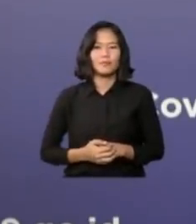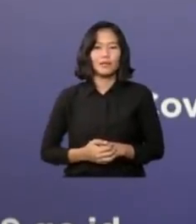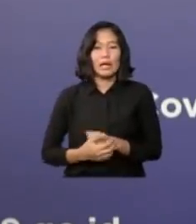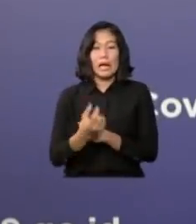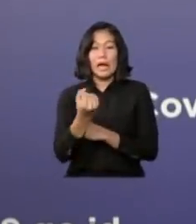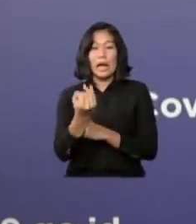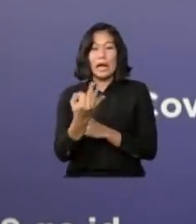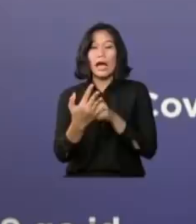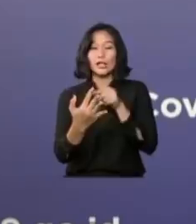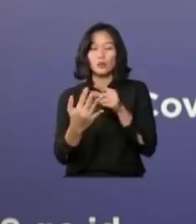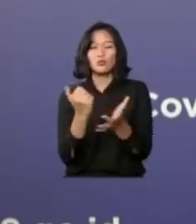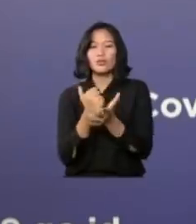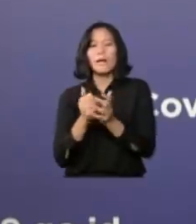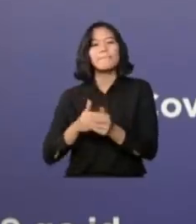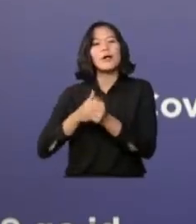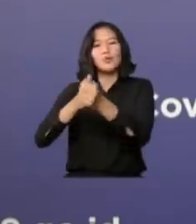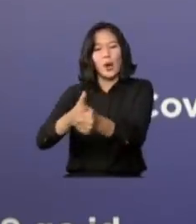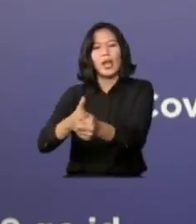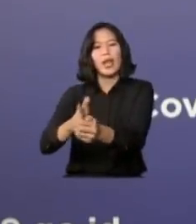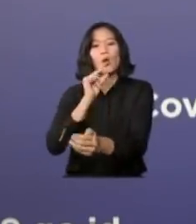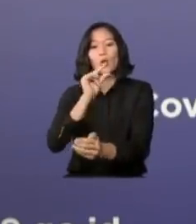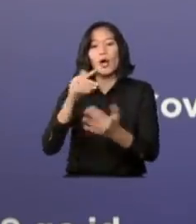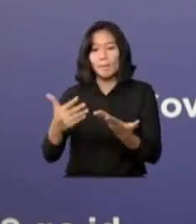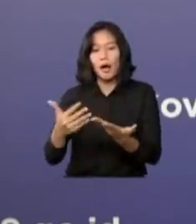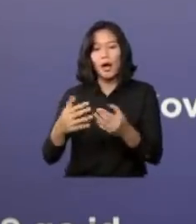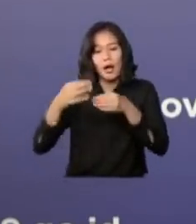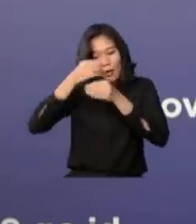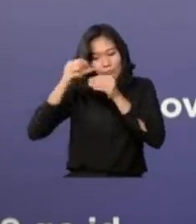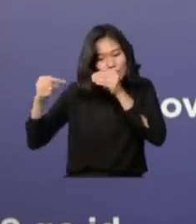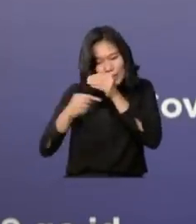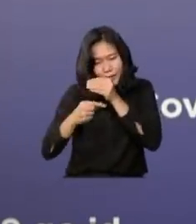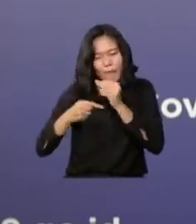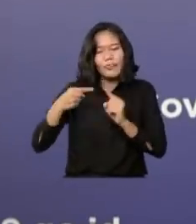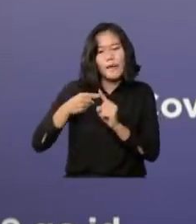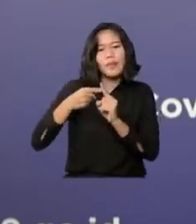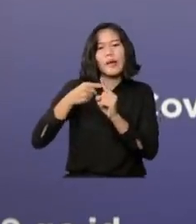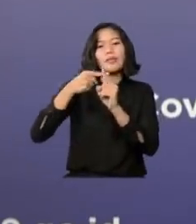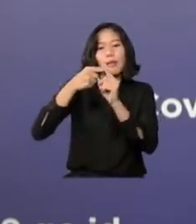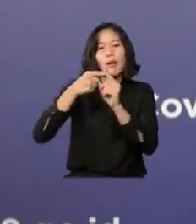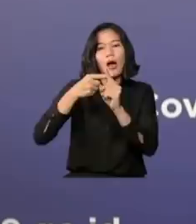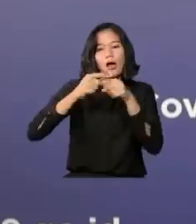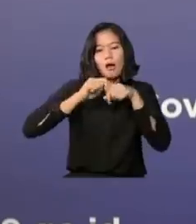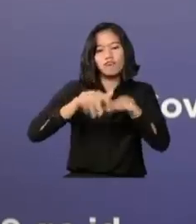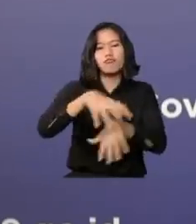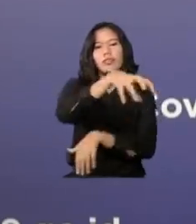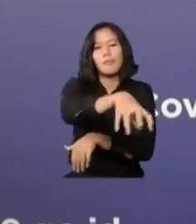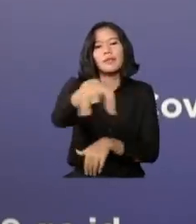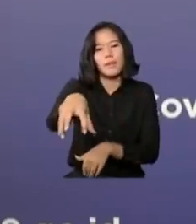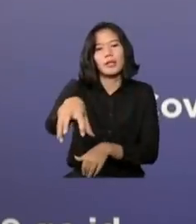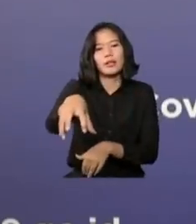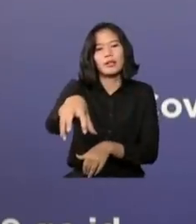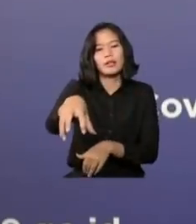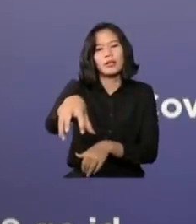Angka-angka ini adalah pedoman kita untuk melaksanakan pemeriksaan lebih masif lagi pada daerah-daerah tertentu